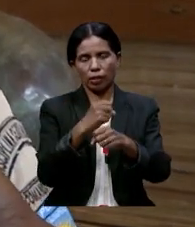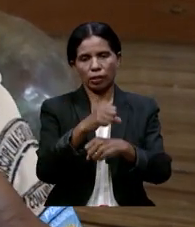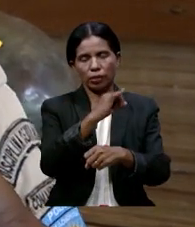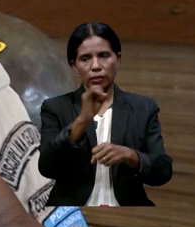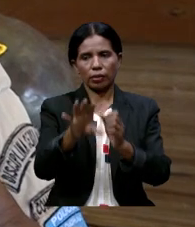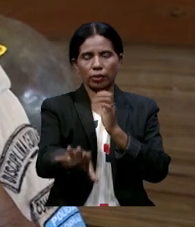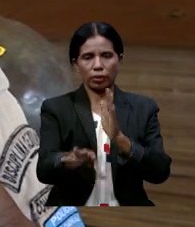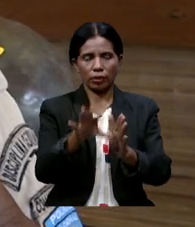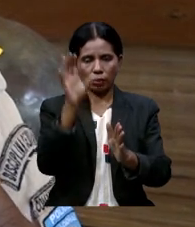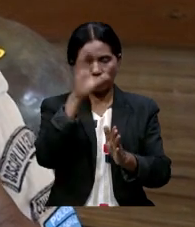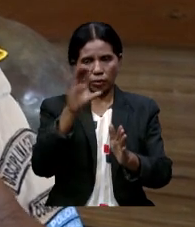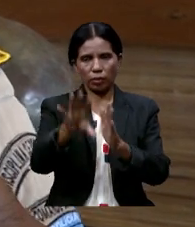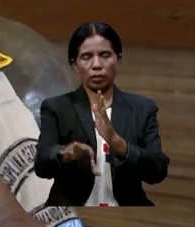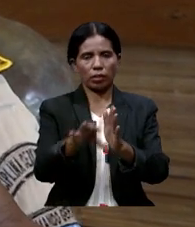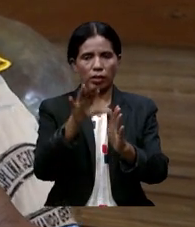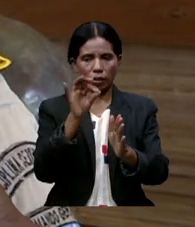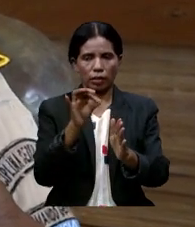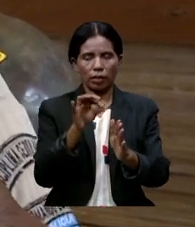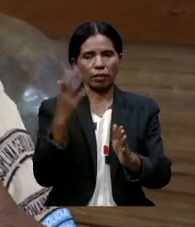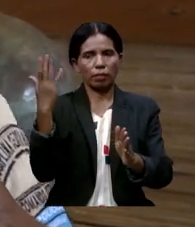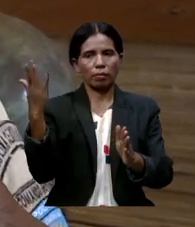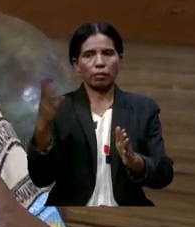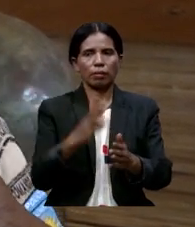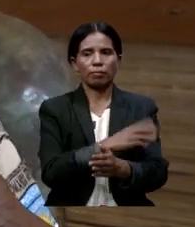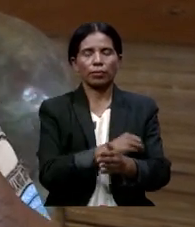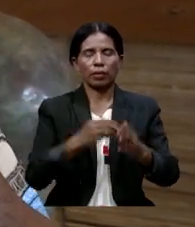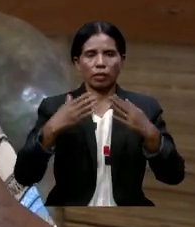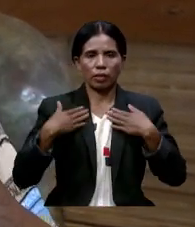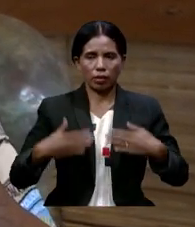heta, bai nini objeto ga o